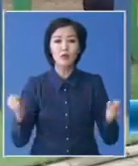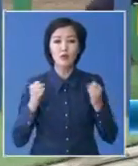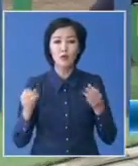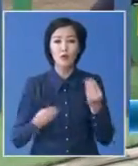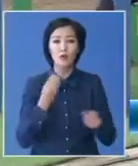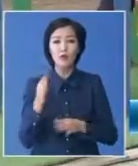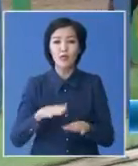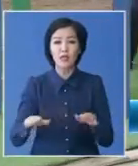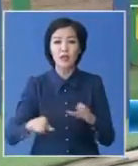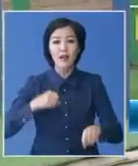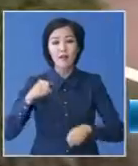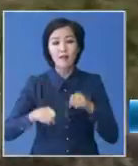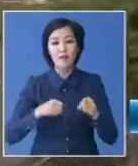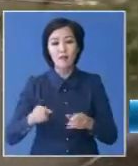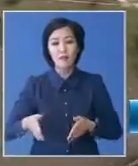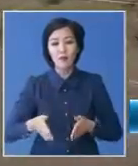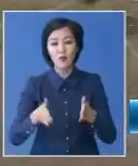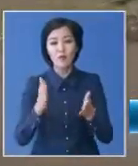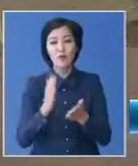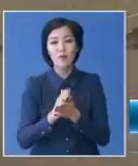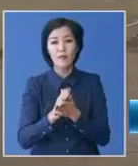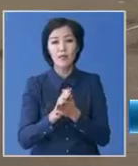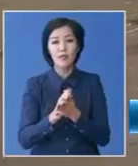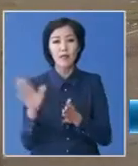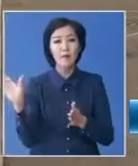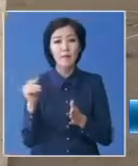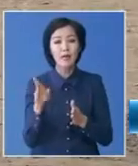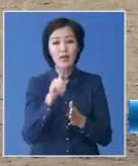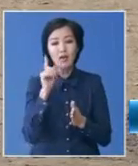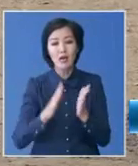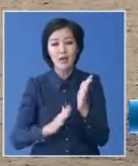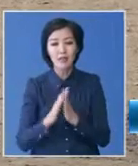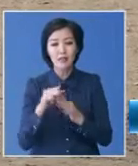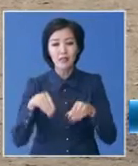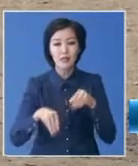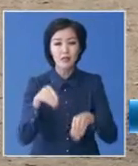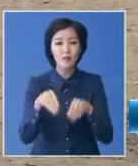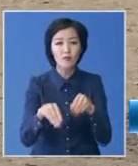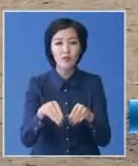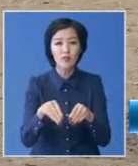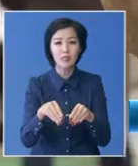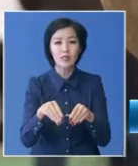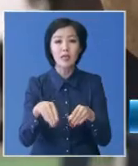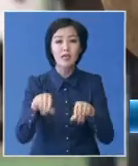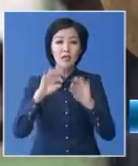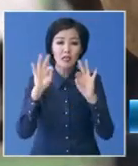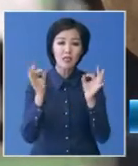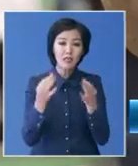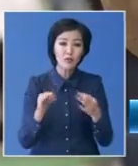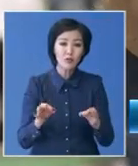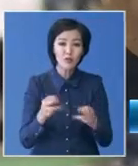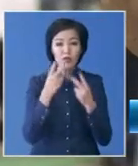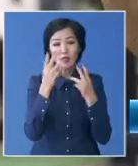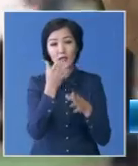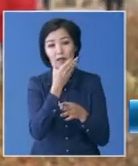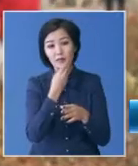алаңдарынан бөлек велосипед жолы да қарастырылған. Айналасы абаттандырылып, көгалдандырылды. Шағын сәулеттік мүсіндер де аллеяға ерекше көрік